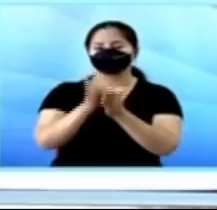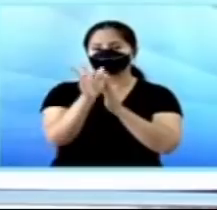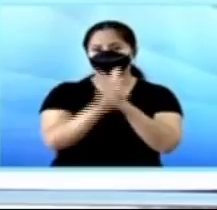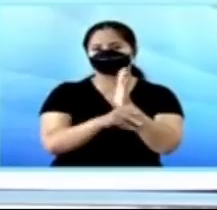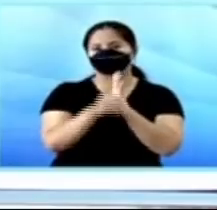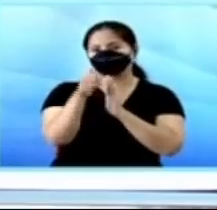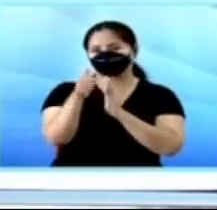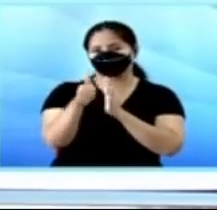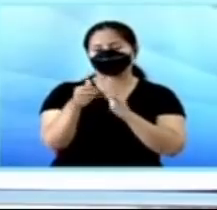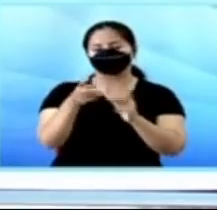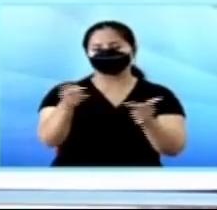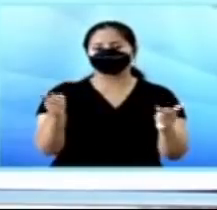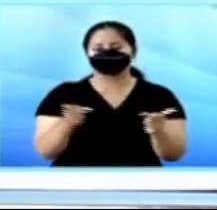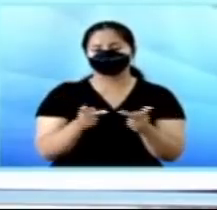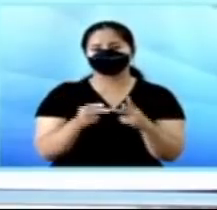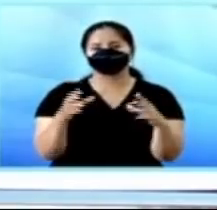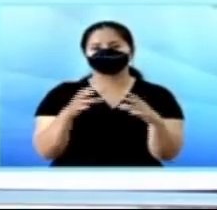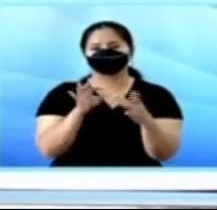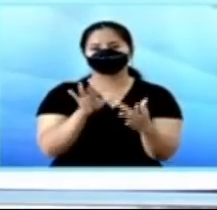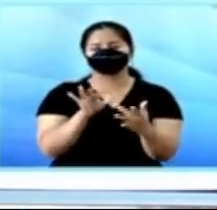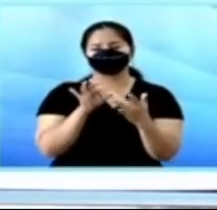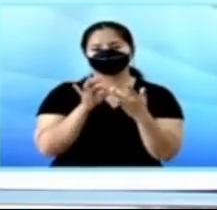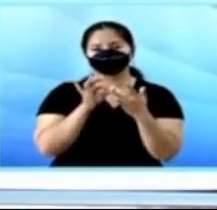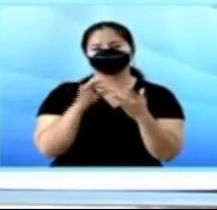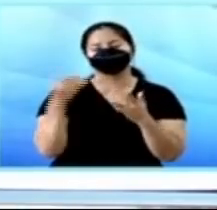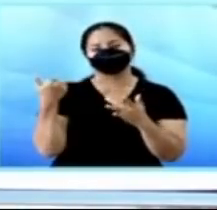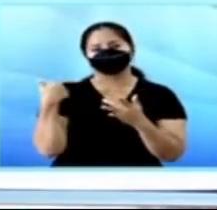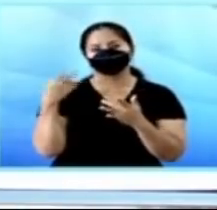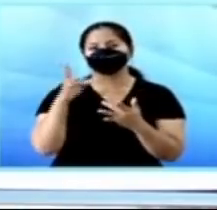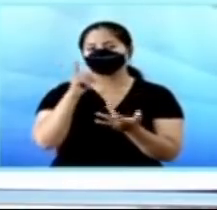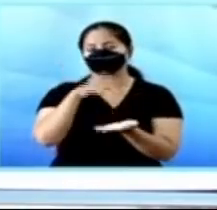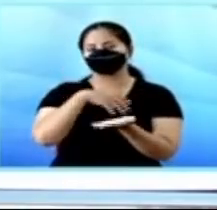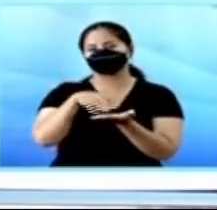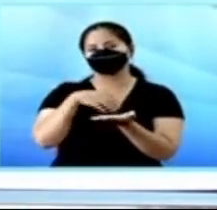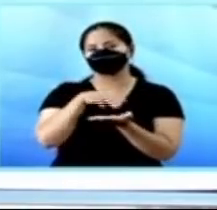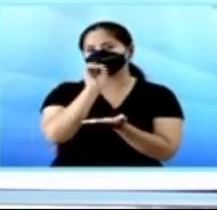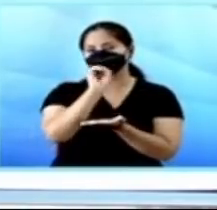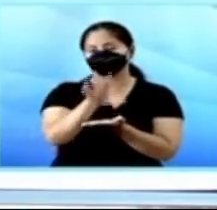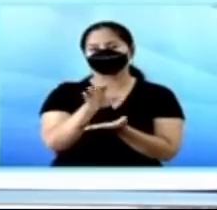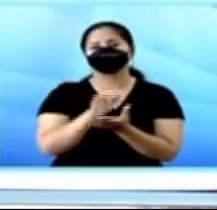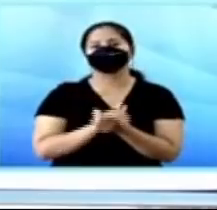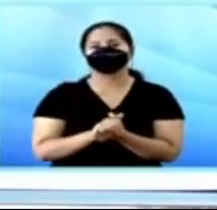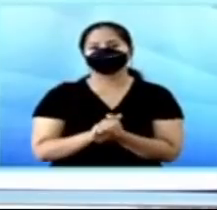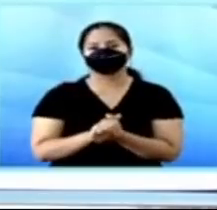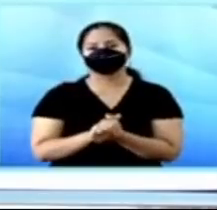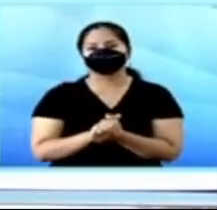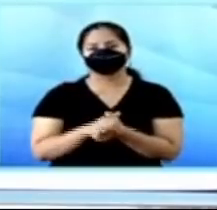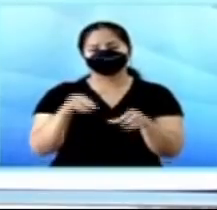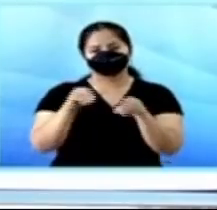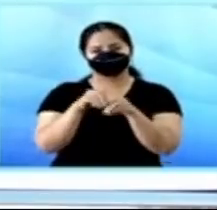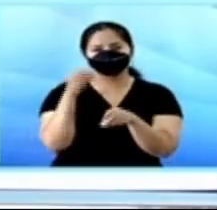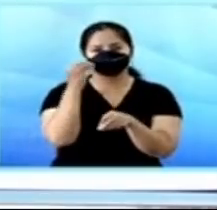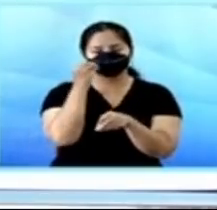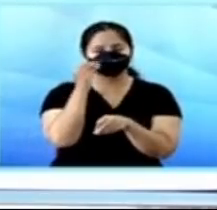หรือว่าสันทีที่ทางคณะสุภคิดแขวงได้แจ้งให้ทราบเนาะอยู่ใกล้บ้านท่าน